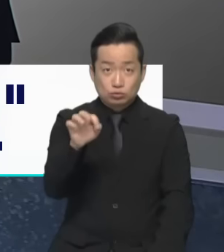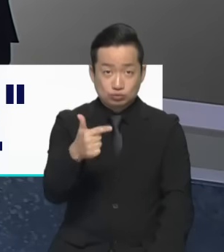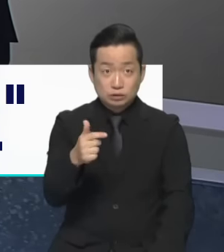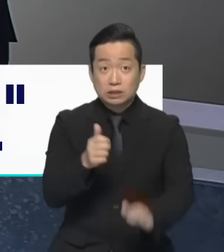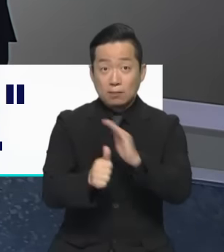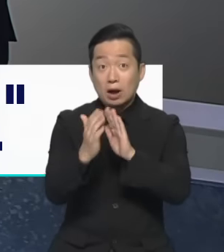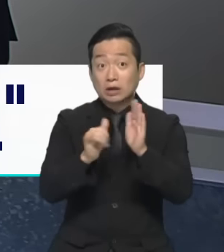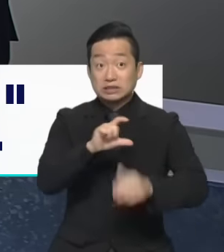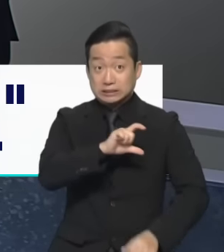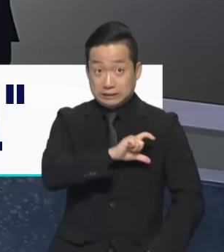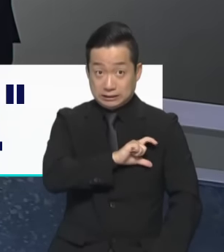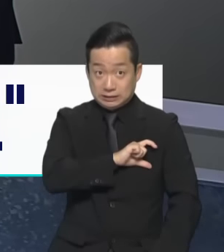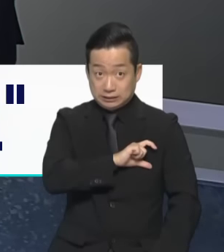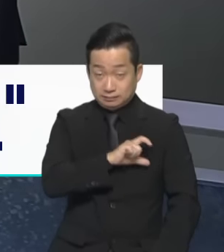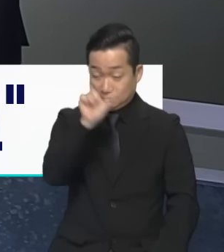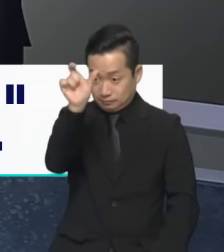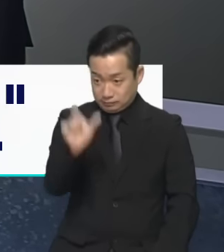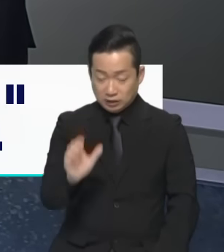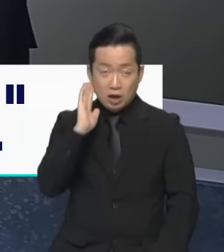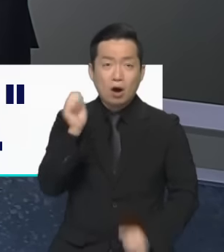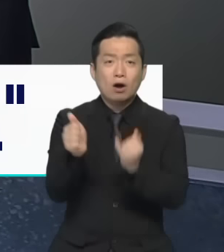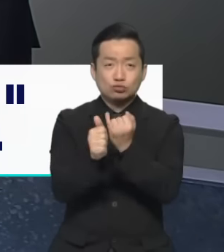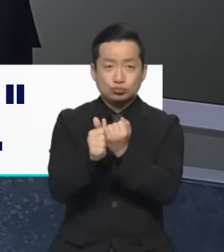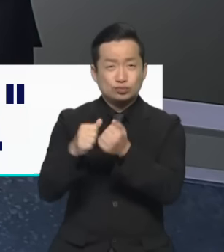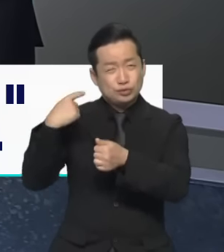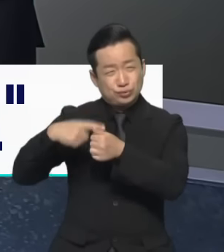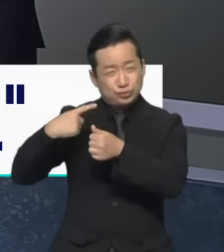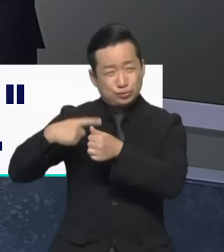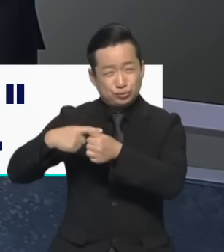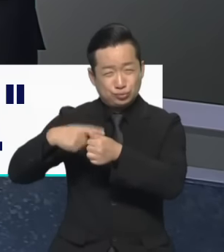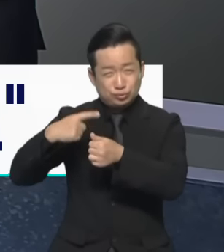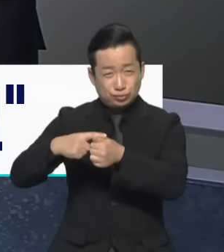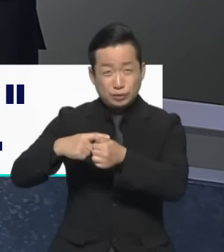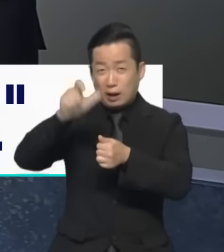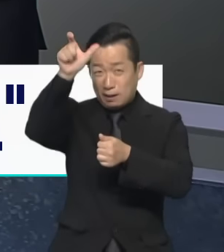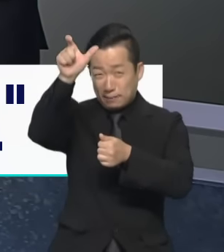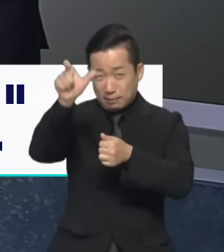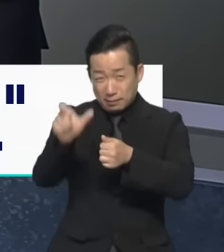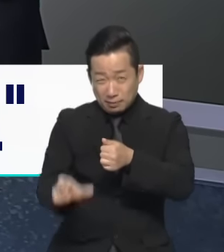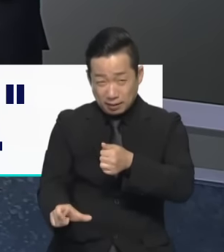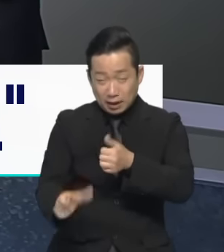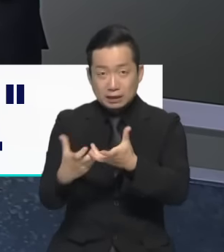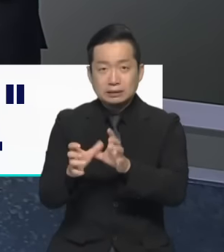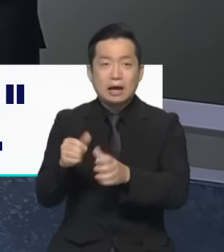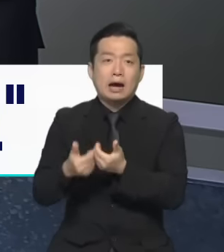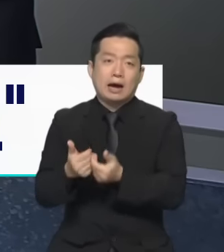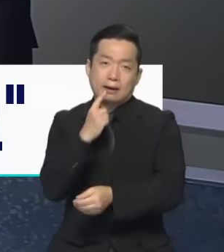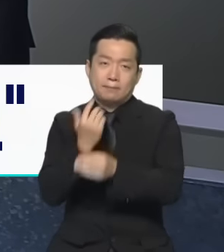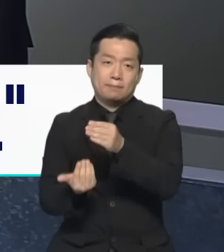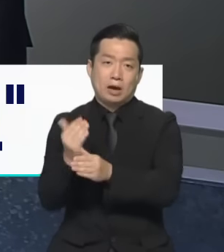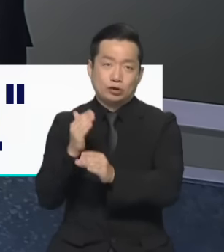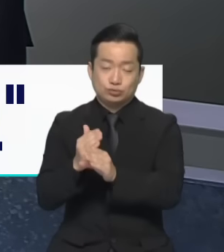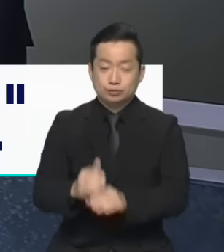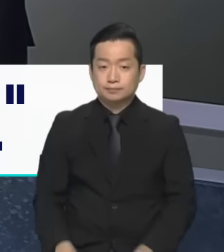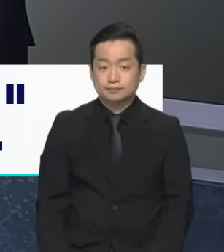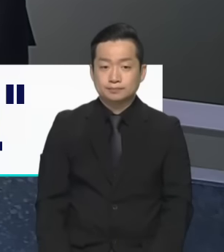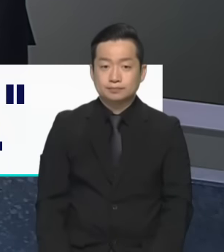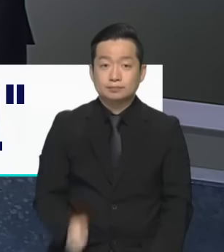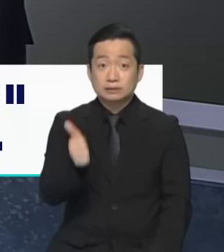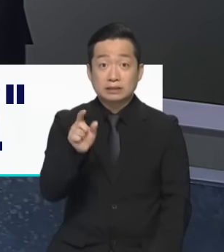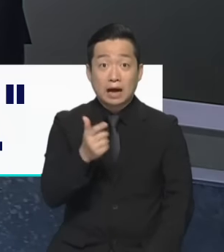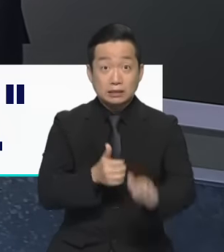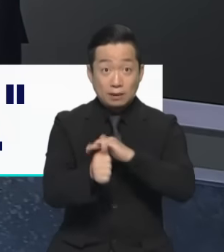가족 이름으로 대통령 부부를 비방하는 글이 여러 개 작성됐다는 의혹이 이제 당내 갈등으로까지 번지고 있는 겁니다.